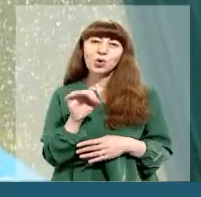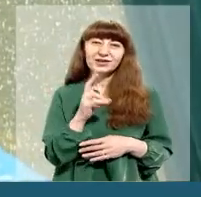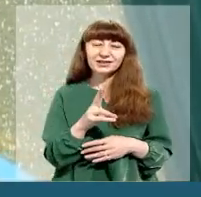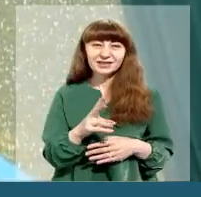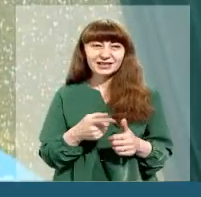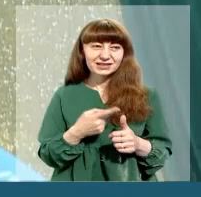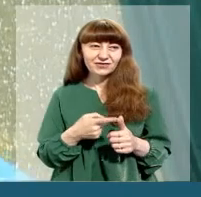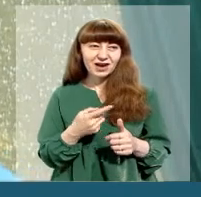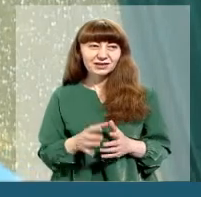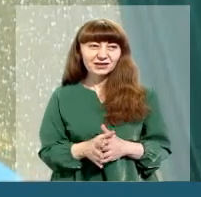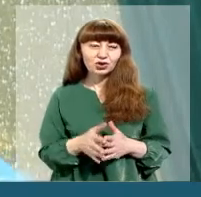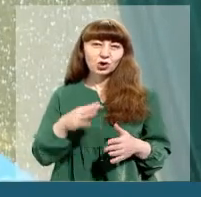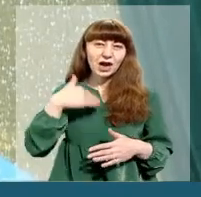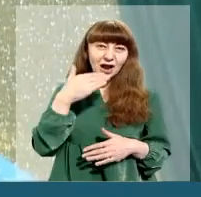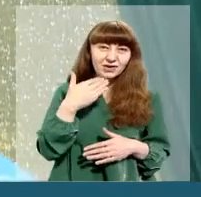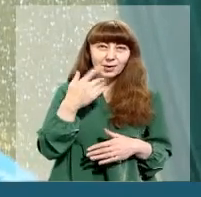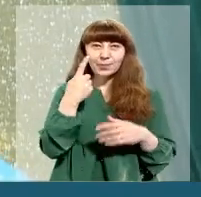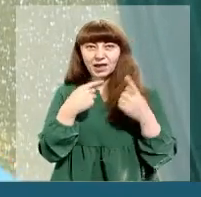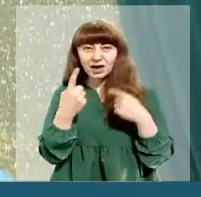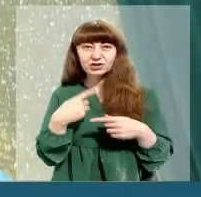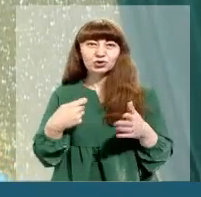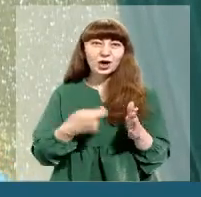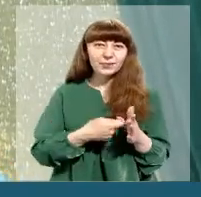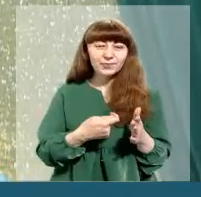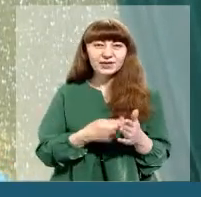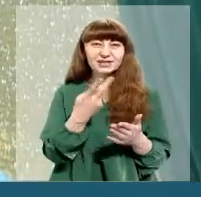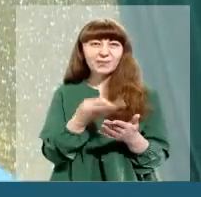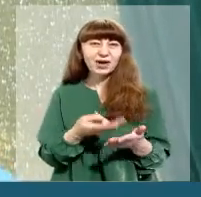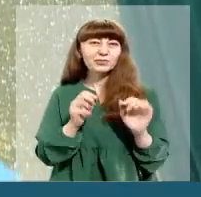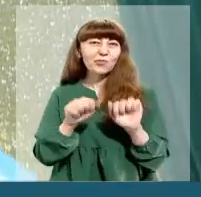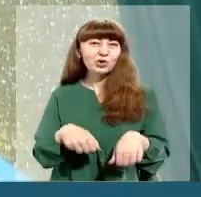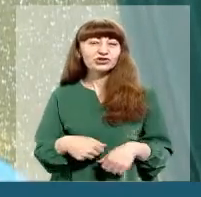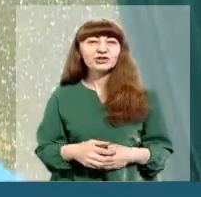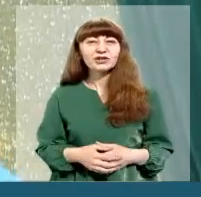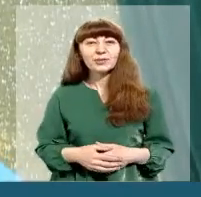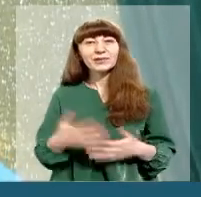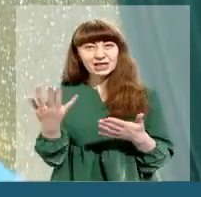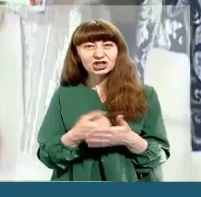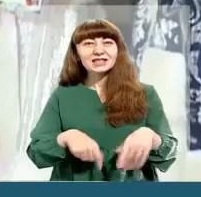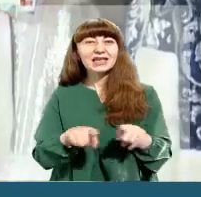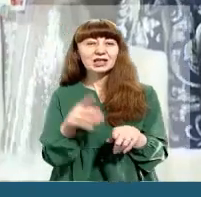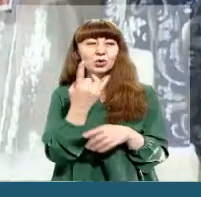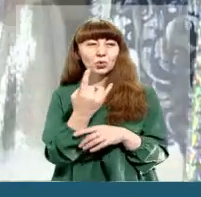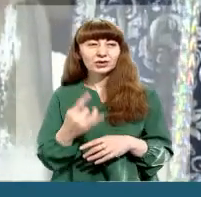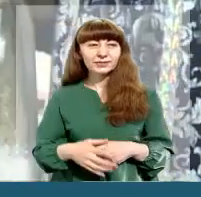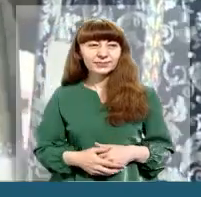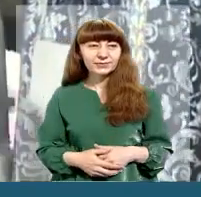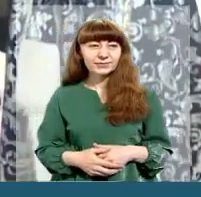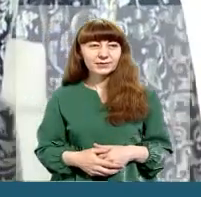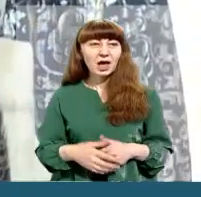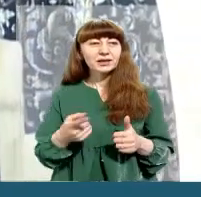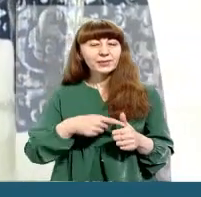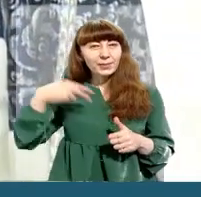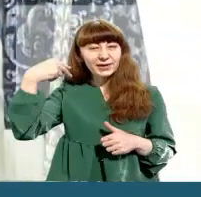так называются, которые разговаривают, плачут, их можно кормить, укладывать спать. И мы нашли таких кукол. Подарком от имени